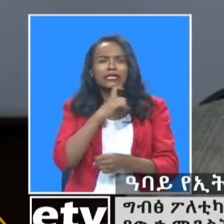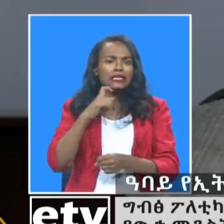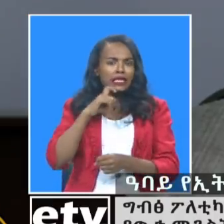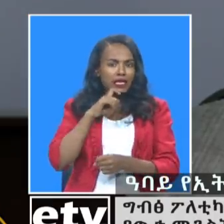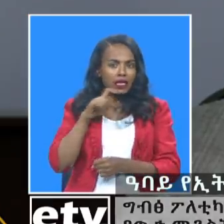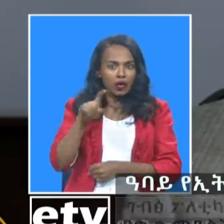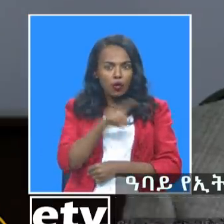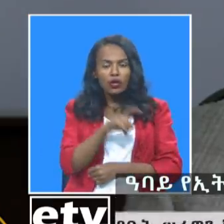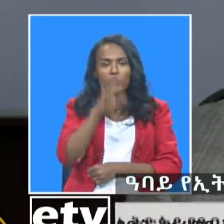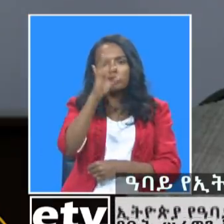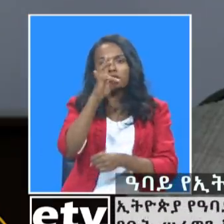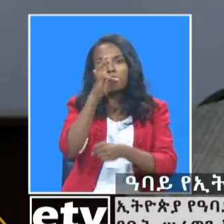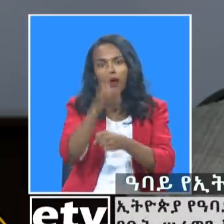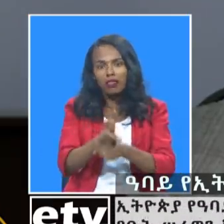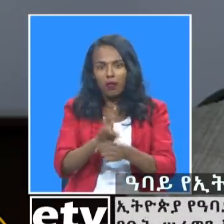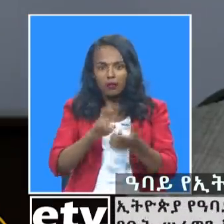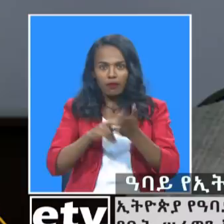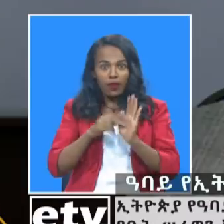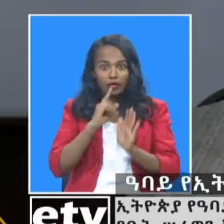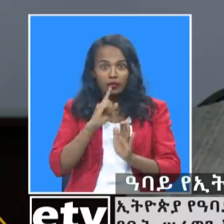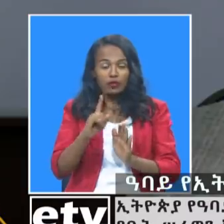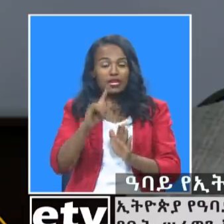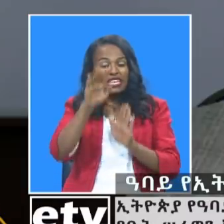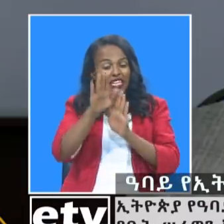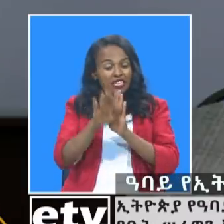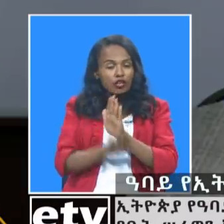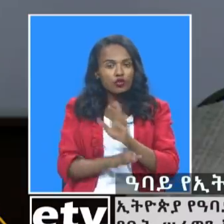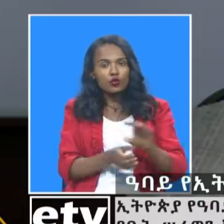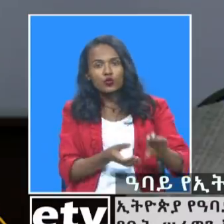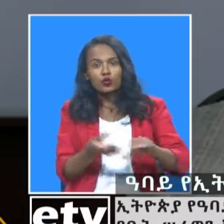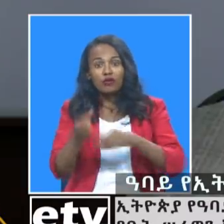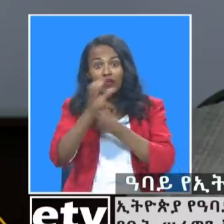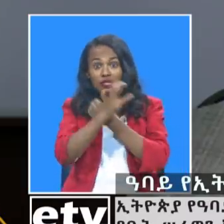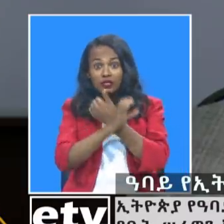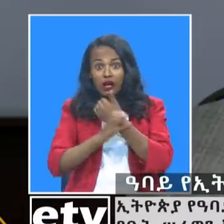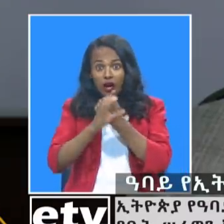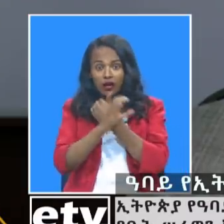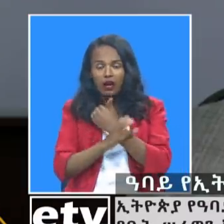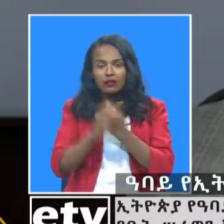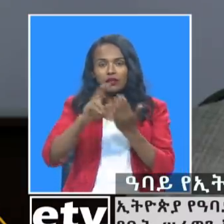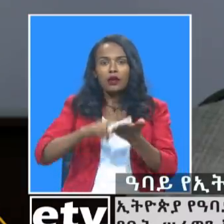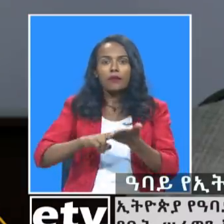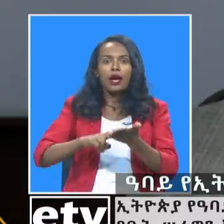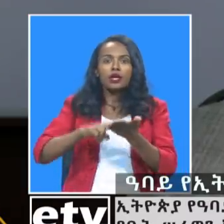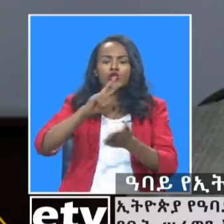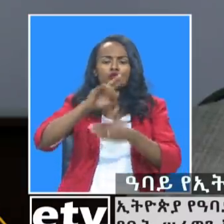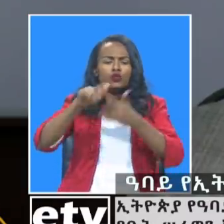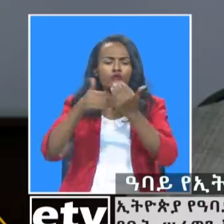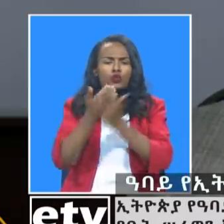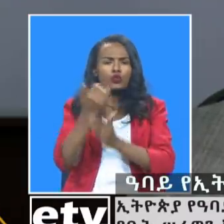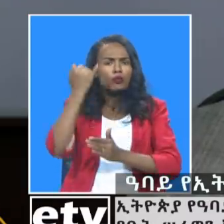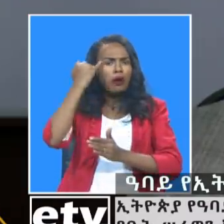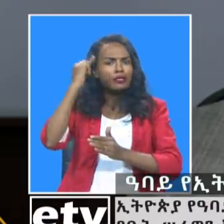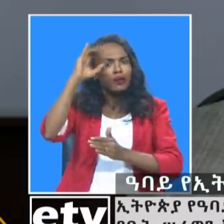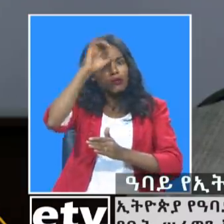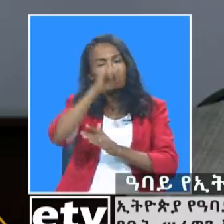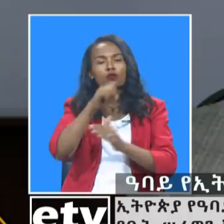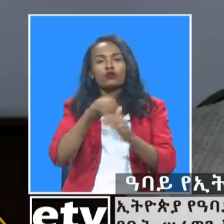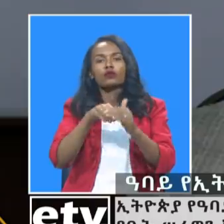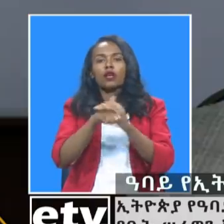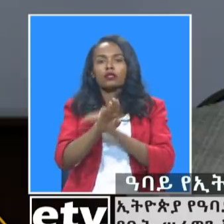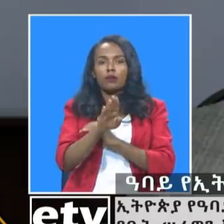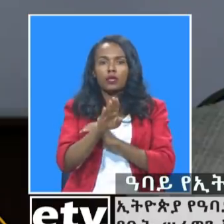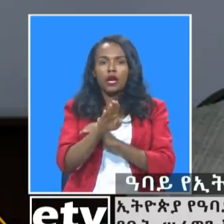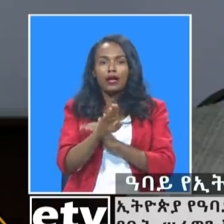ከሆነ ደግሞ 7 ዓመት ማለት ነው። የታችኞቹ ተፋሰስ ሀገራት የሚያነሱትን ሁሉንም ሐሳብ ግምት ውስጥ